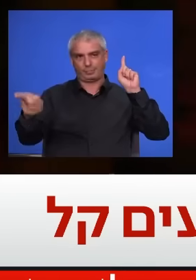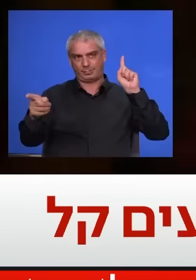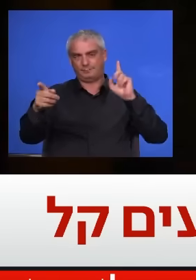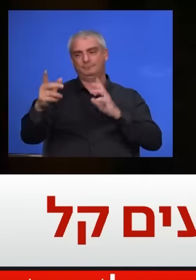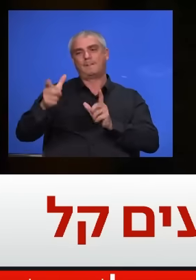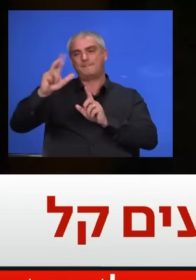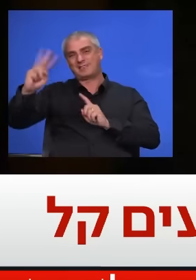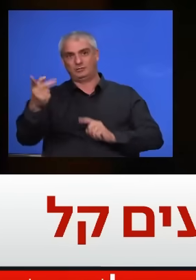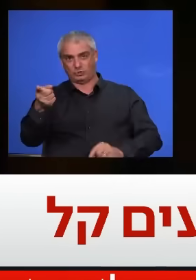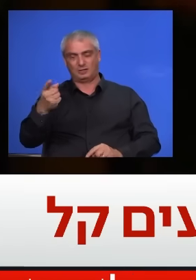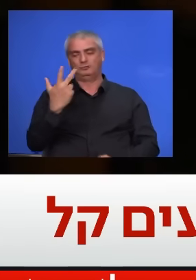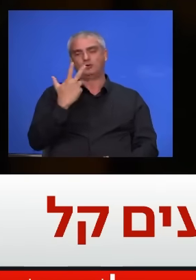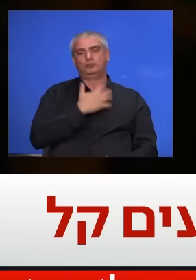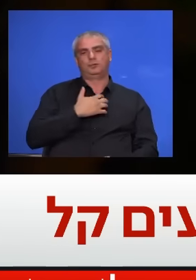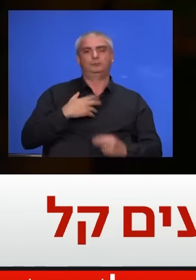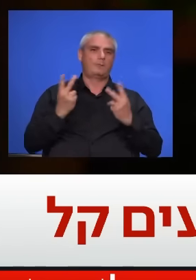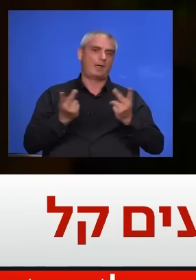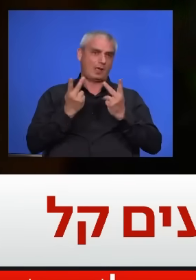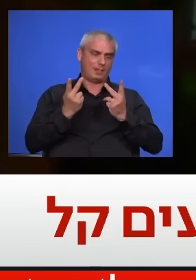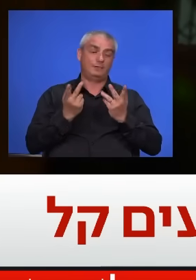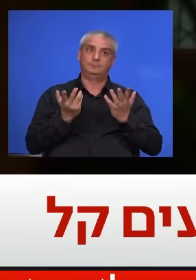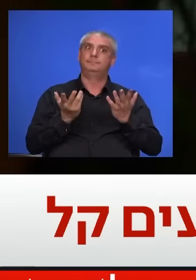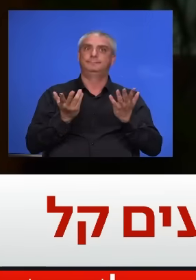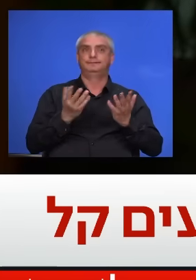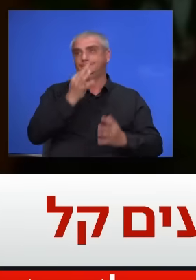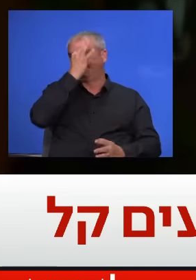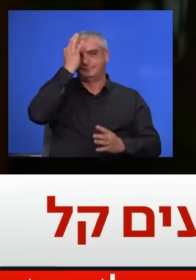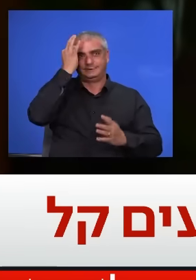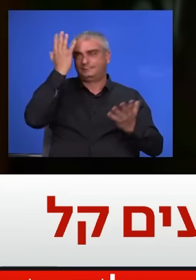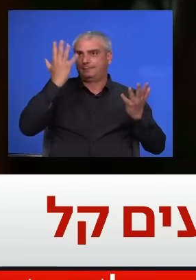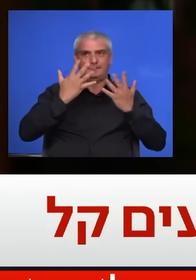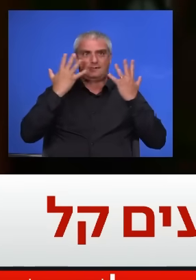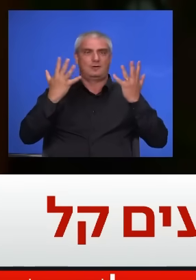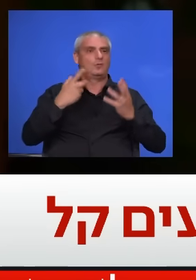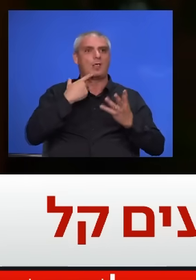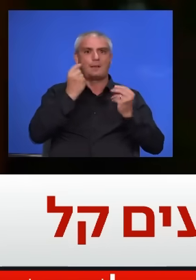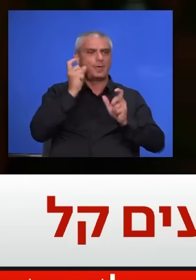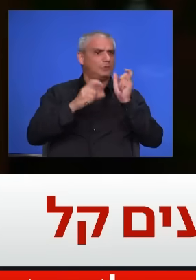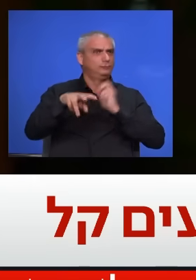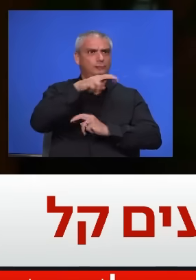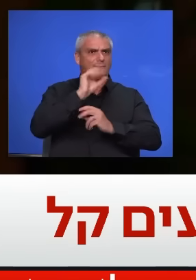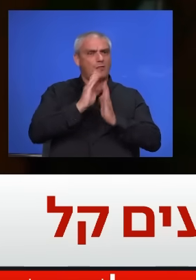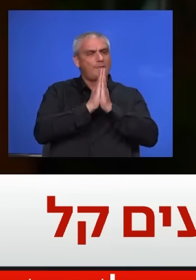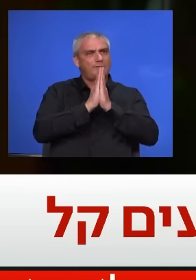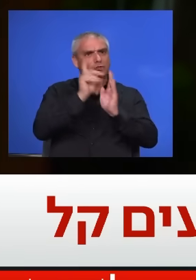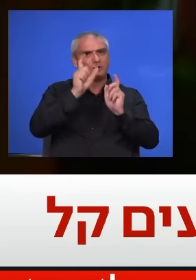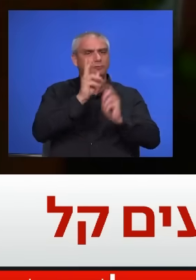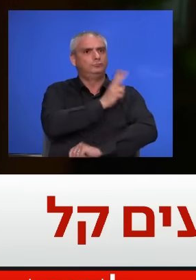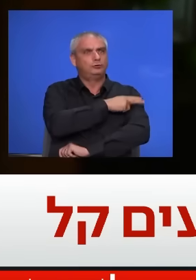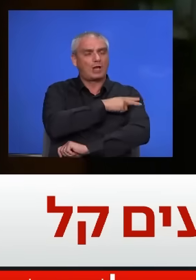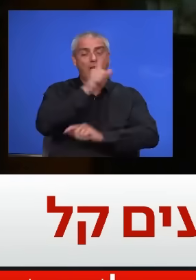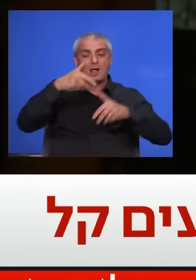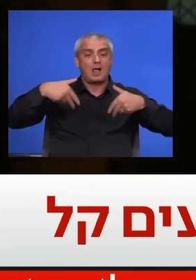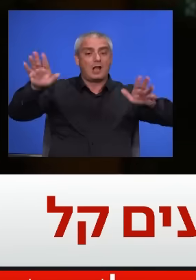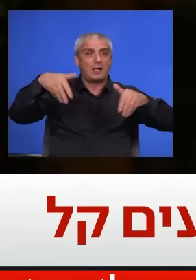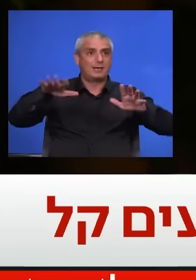הזה בראשון לציון, בלי ספק בכלל להסתיים. והרבה מאוד אנשים שם נשמעים סביבך, למרות הקריאה המפורשת של המשטרה לפנות את הזירה. אז